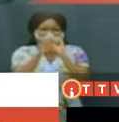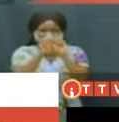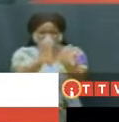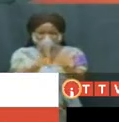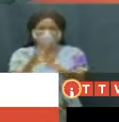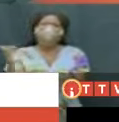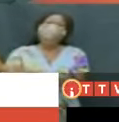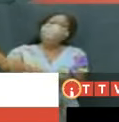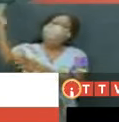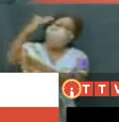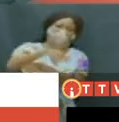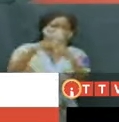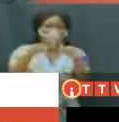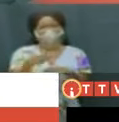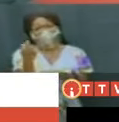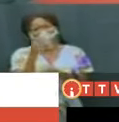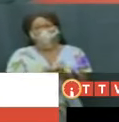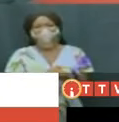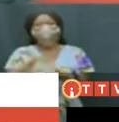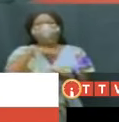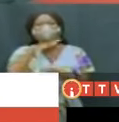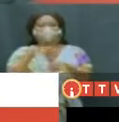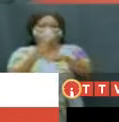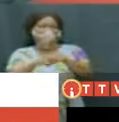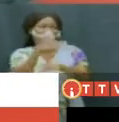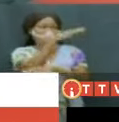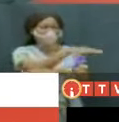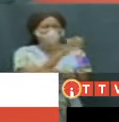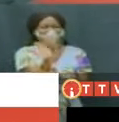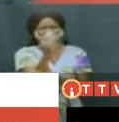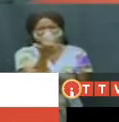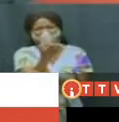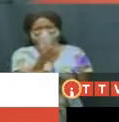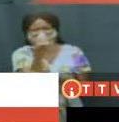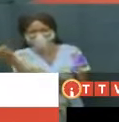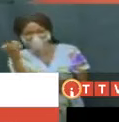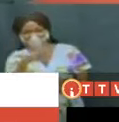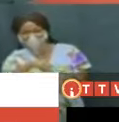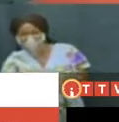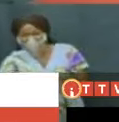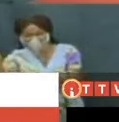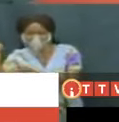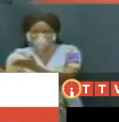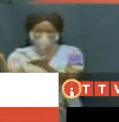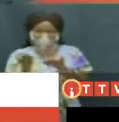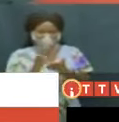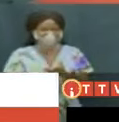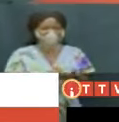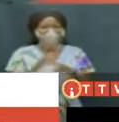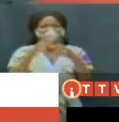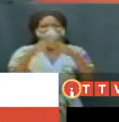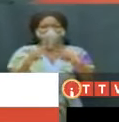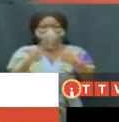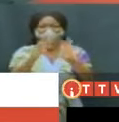COVID-19. Wafika masanano, nduna zingapo zinapita kukalandira kumeneko, kumanso hapa mpando a COVID committee ya